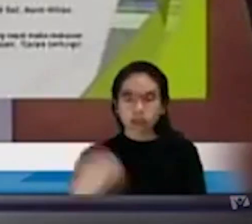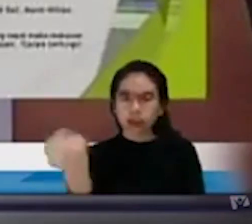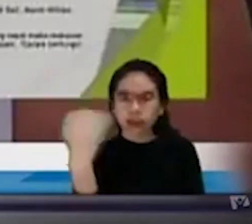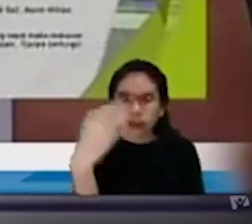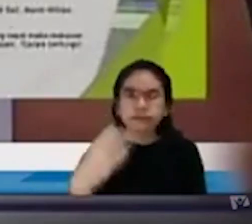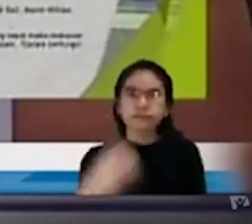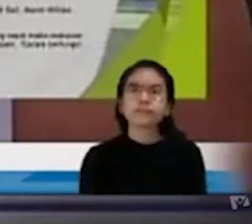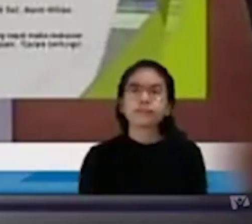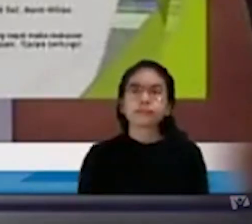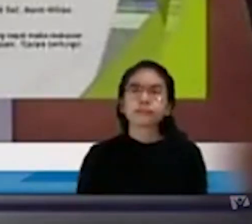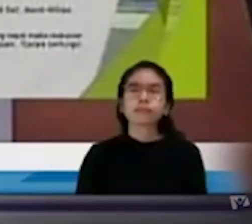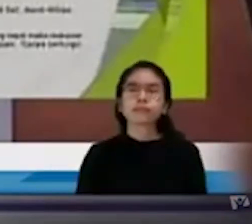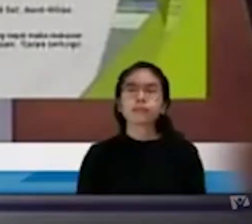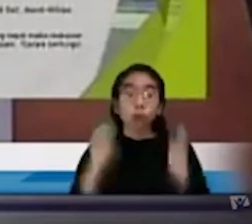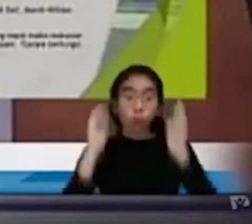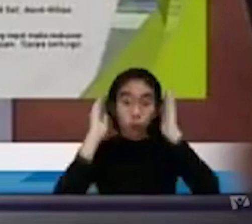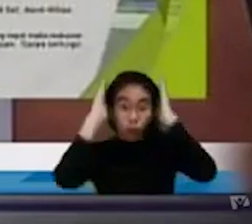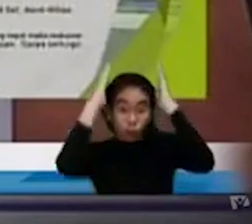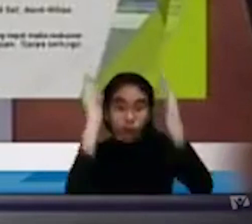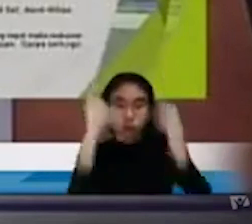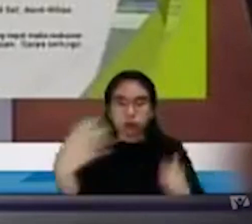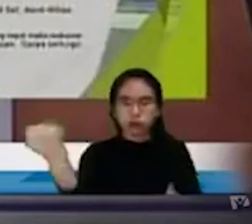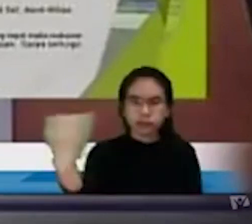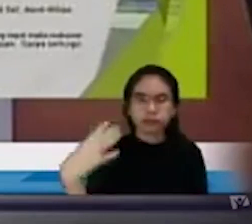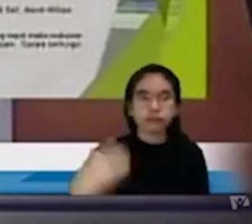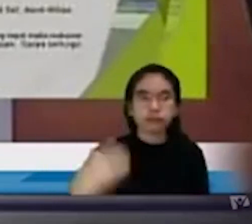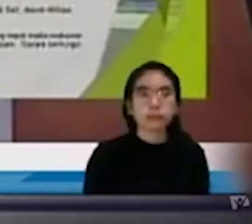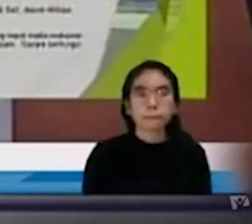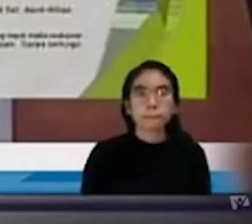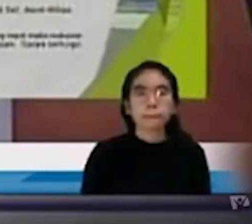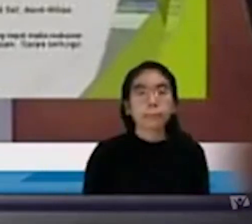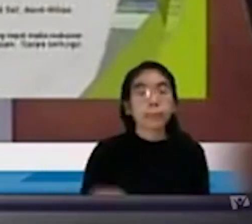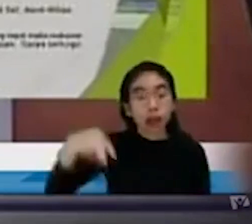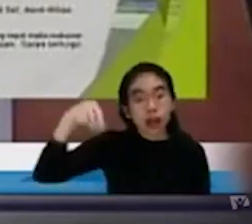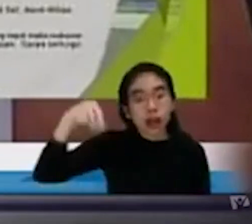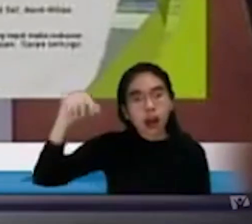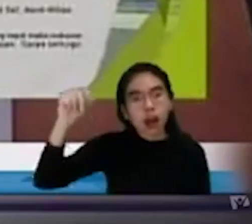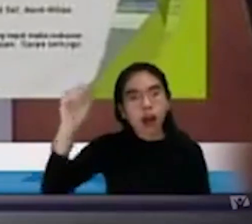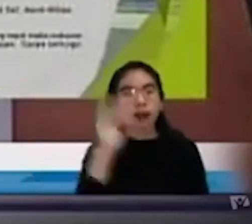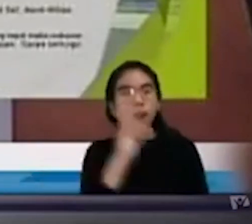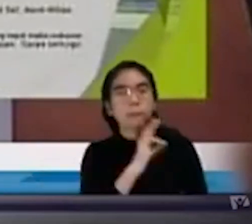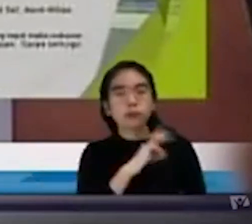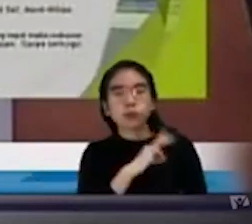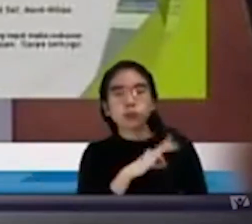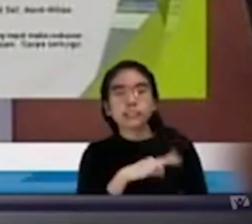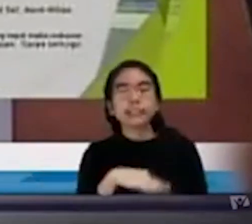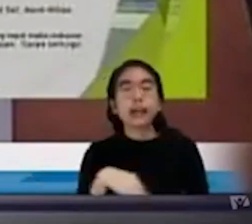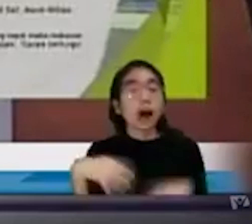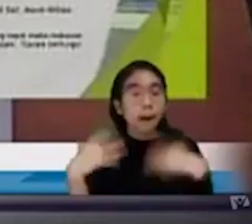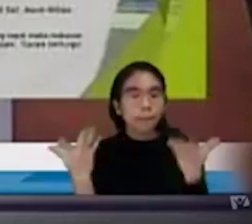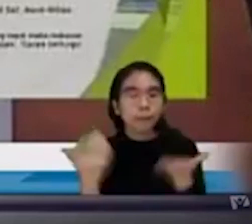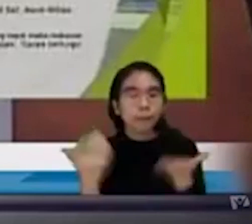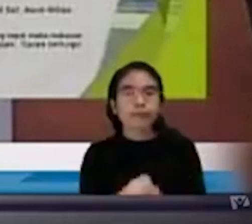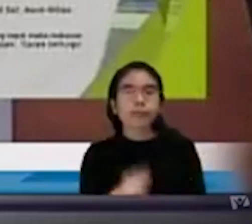chef ini, garam ini berfungsi sebagai penyeimbang rasa. Jadi